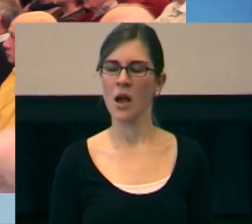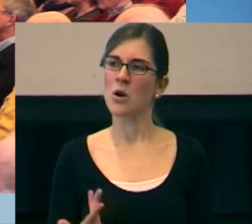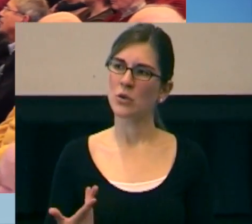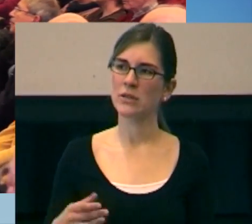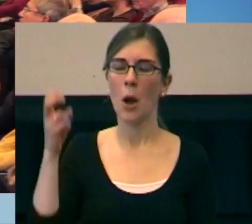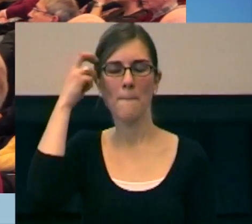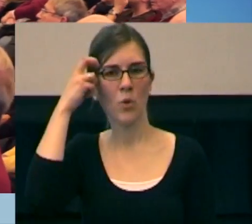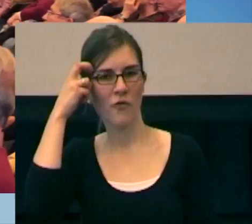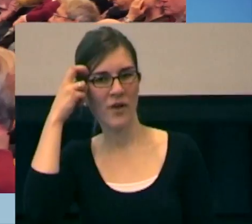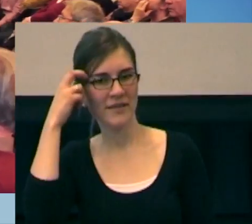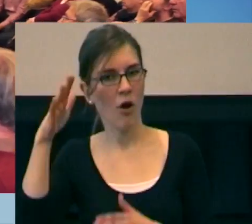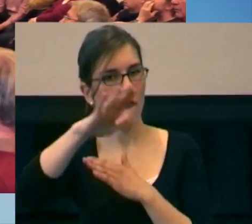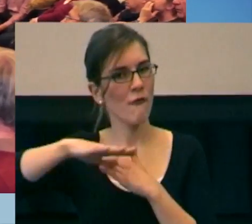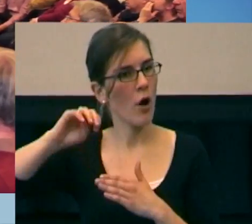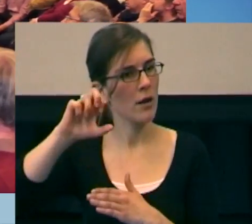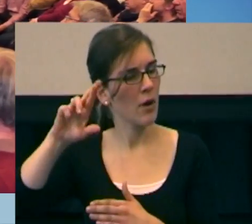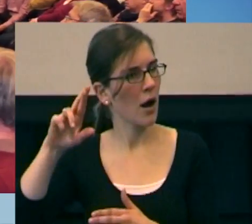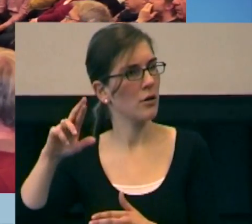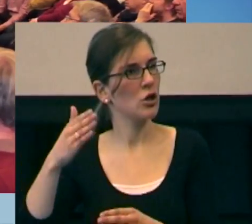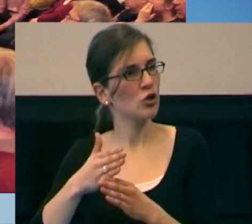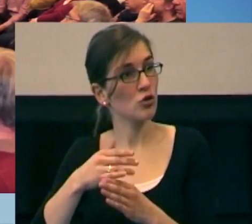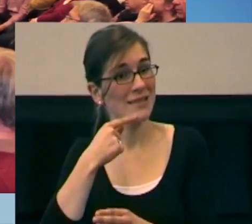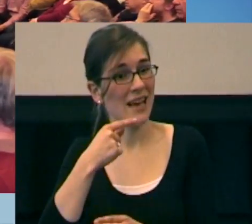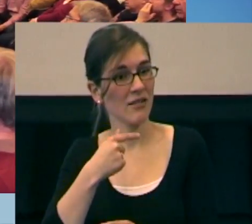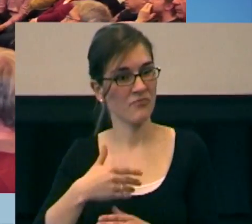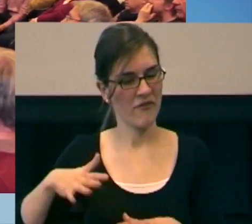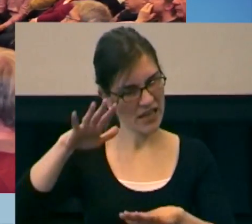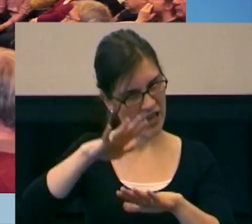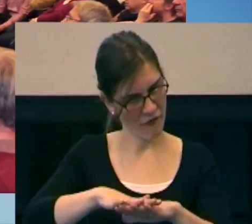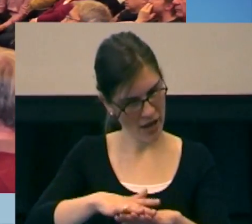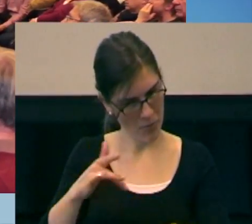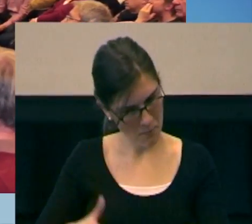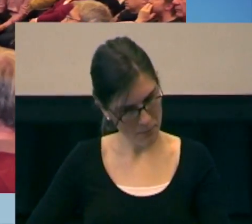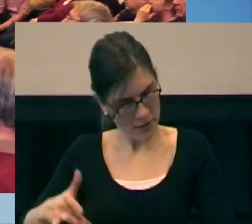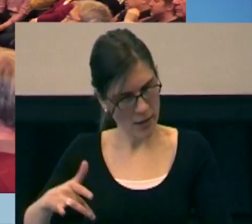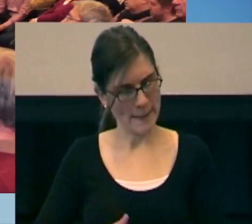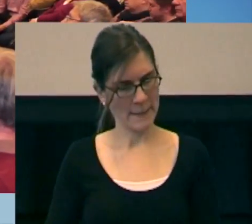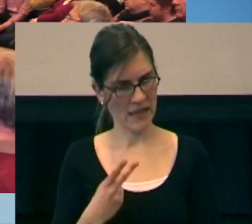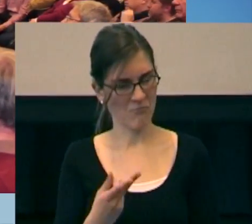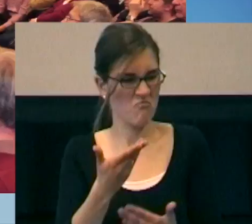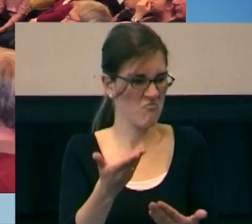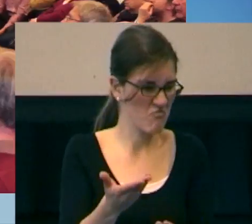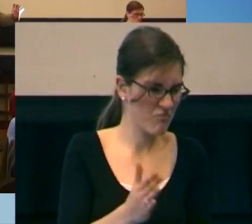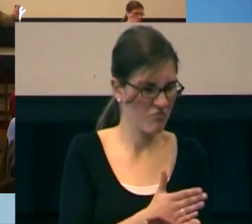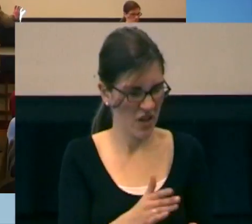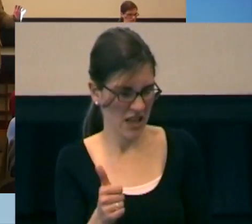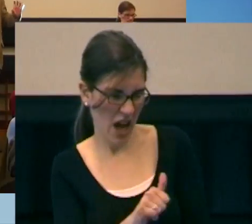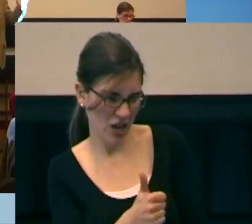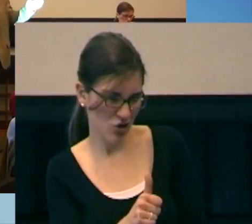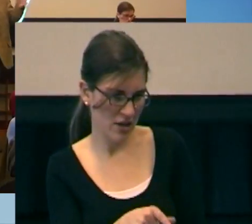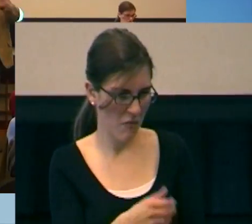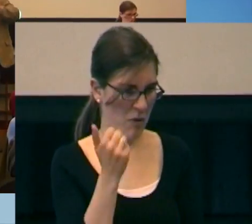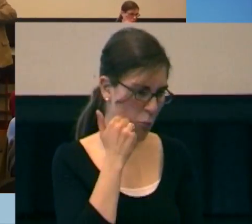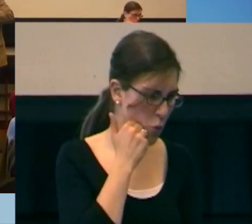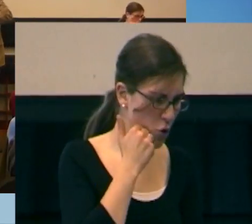gehört, wie schwierig das ist aus dem Gewebe alleine zu sagen, das ist jetzt böser oder das ist jetzt guter